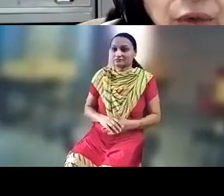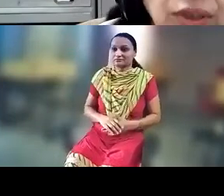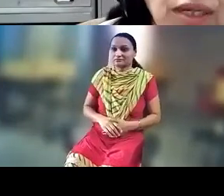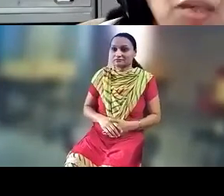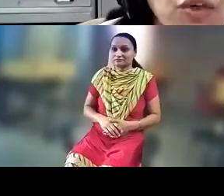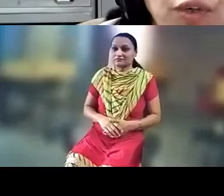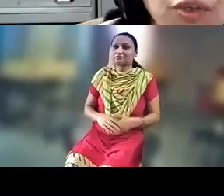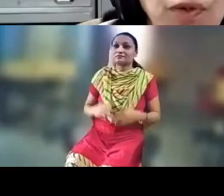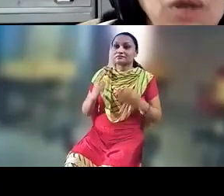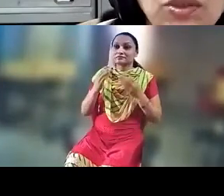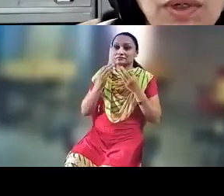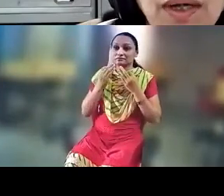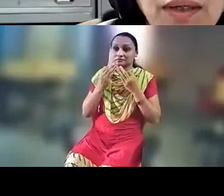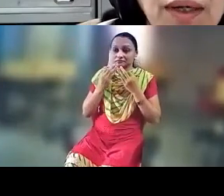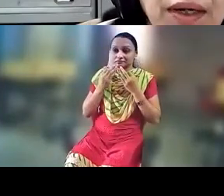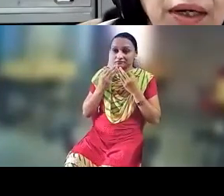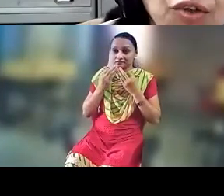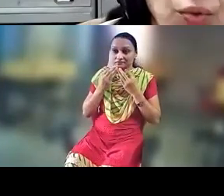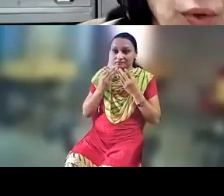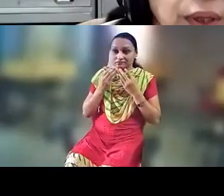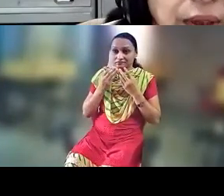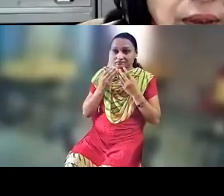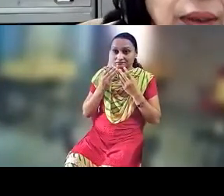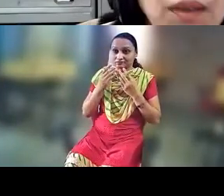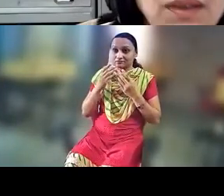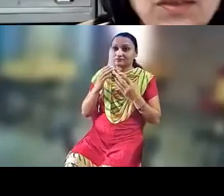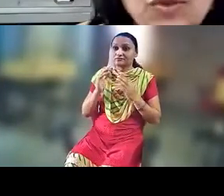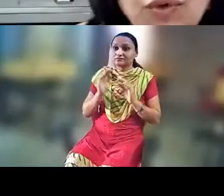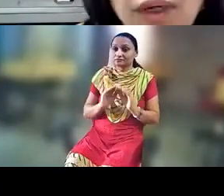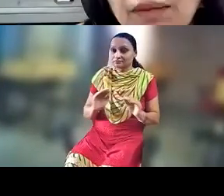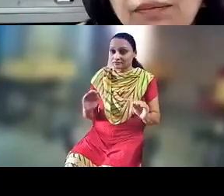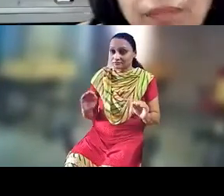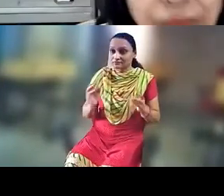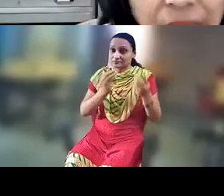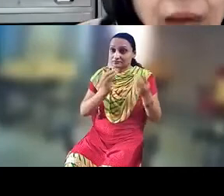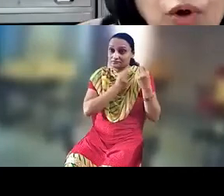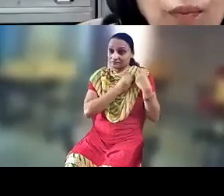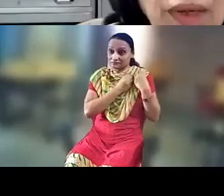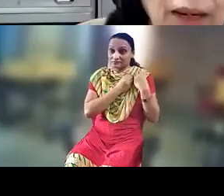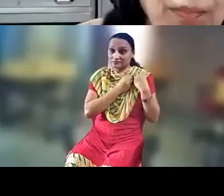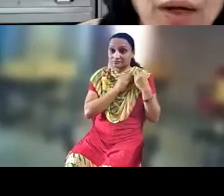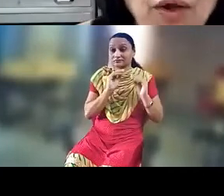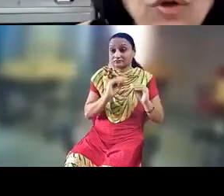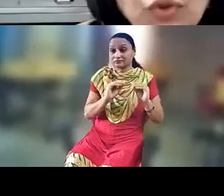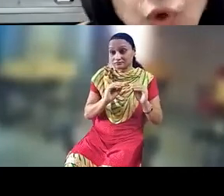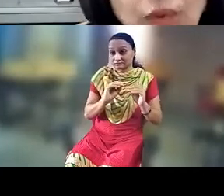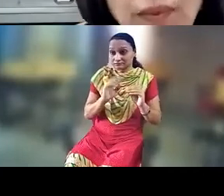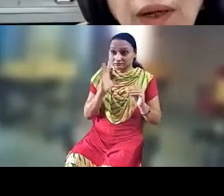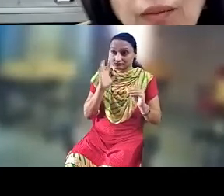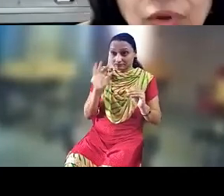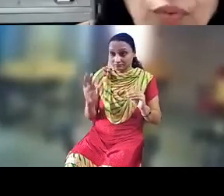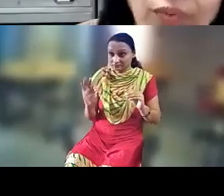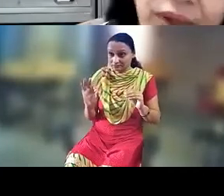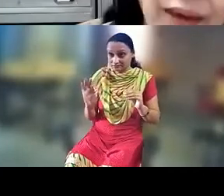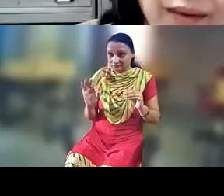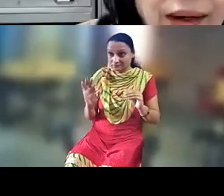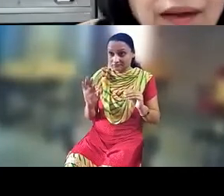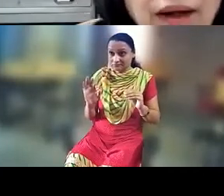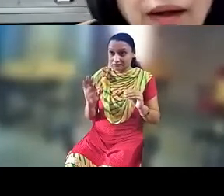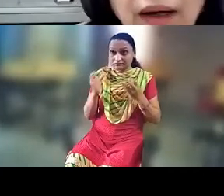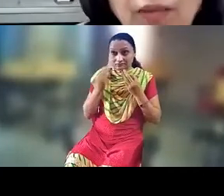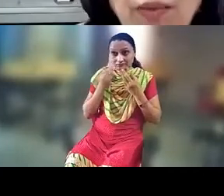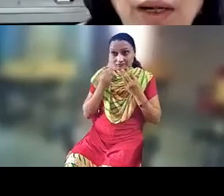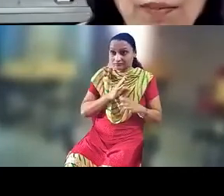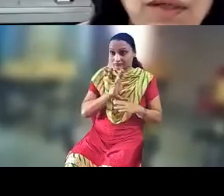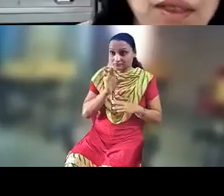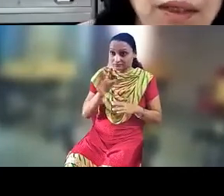बच्चे को एक सेंस ऑफ रिस्पॉन्सिबिलिटी दिलाने की जरूरत है, जो कि कामों में हेल्प करके, और स्कूल में भी हम उसको तरह तरह